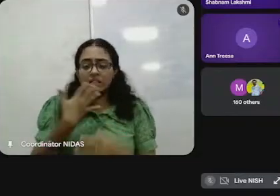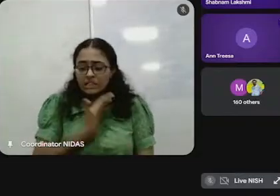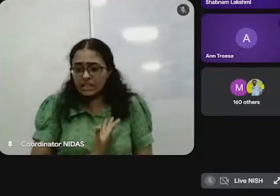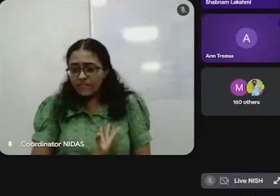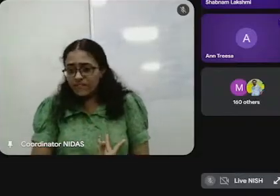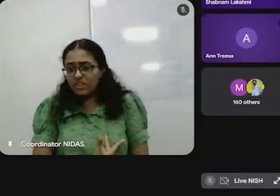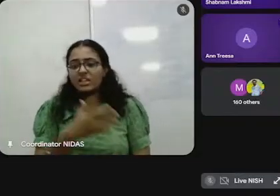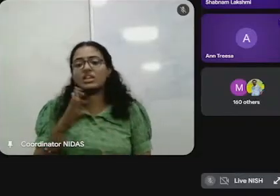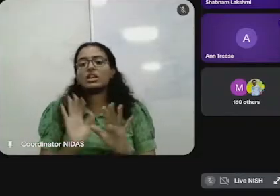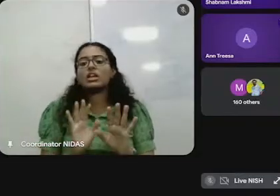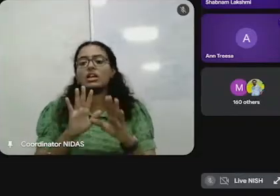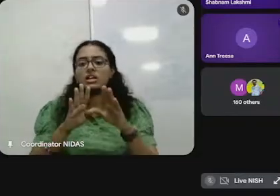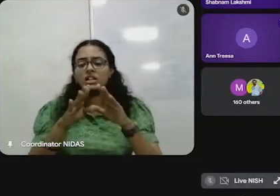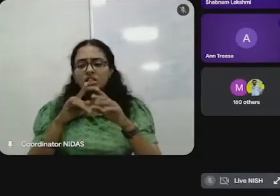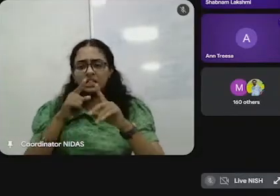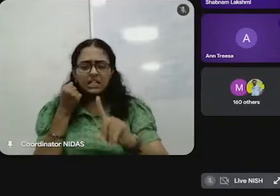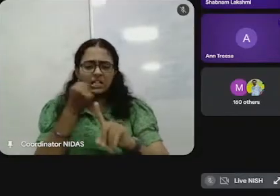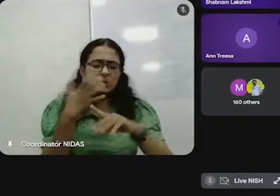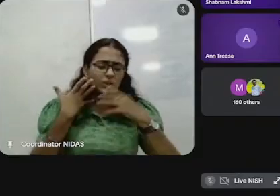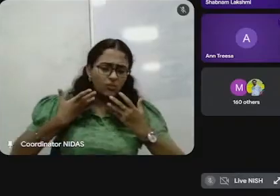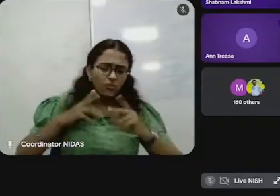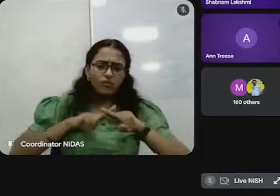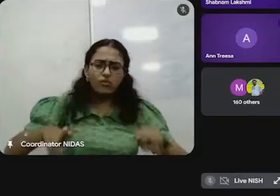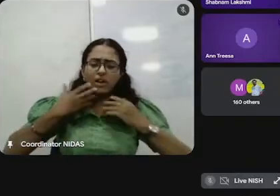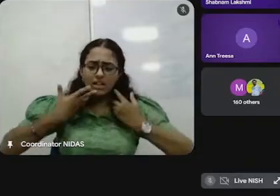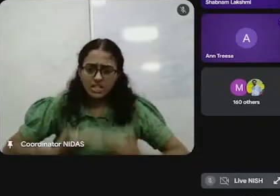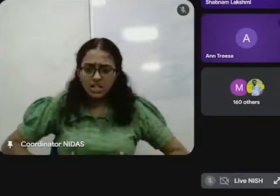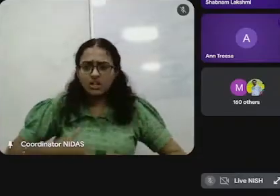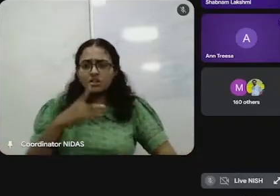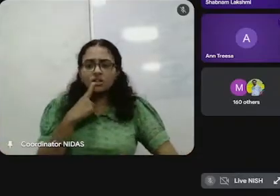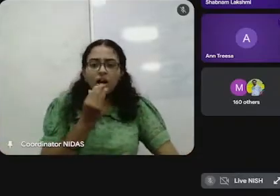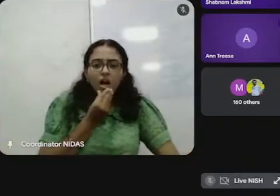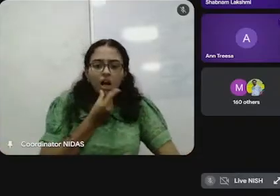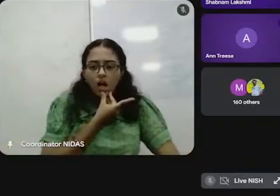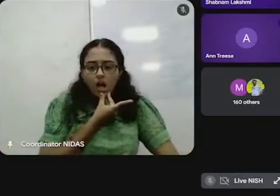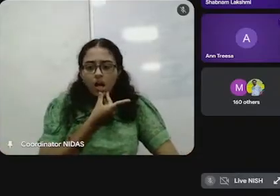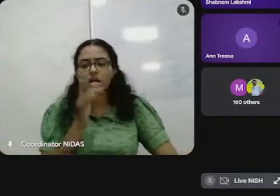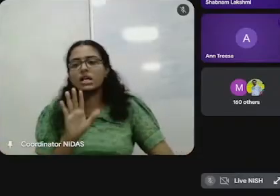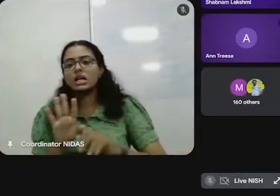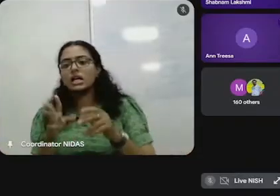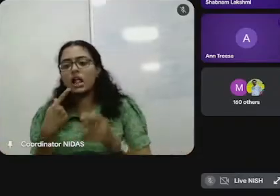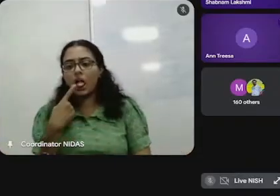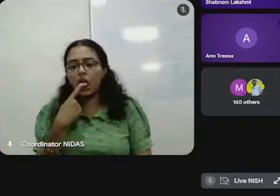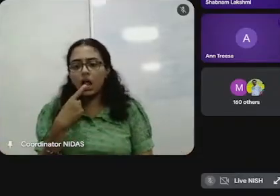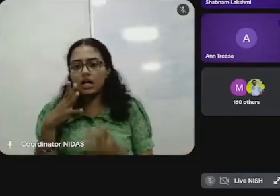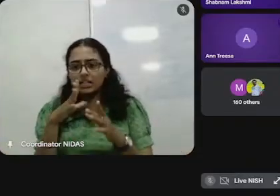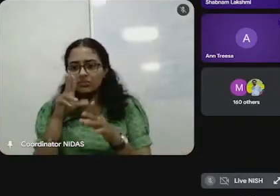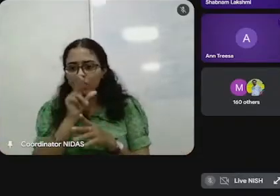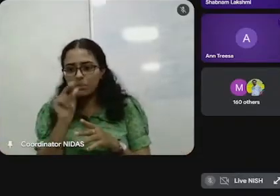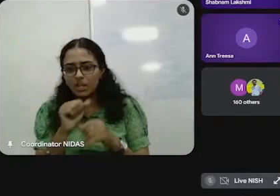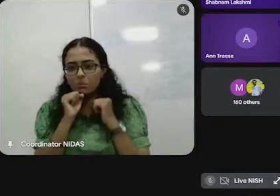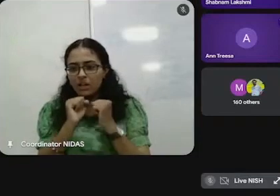തളർച്ച അല്ലെങ്കിൽ ടോട്ടലി ഒരു ഫറ്റീഗ്, ക്ഷീണം തോന്നുന്ന അവസ്ഥ, പിന്നെ ചുണ്ട് ഒരു വശത്തേക്ക് കോടിപ്പോവുക, പിന്നെ നാക്ക് തിരിയാതിരിക്കുക,